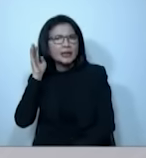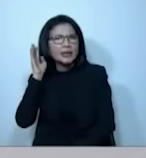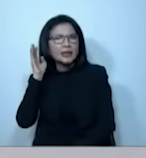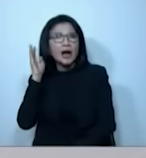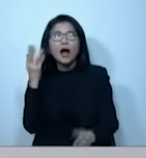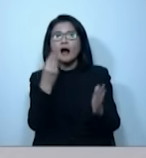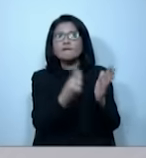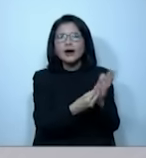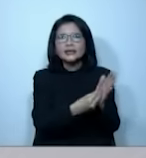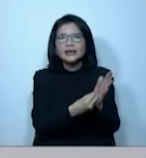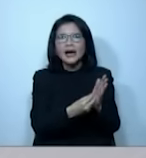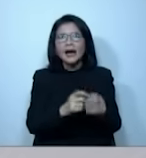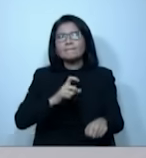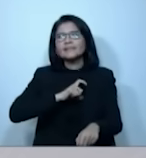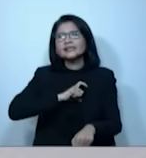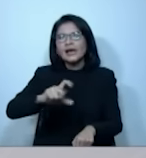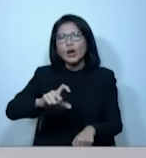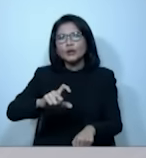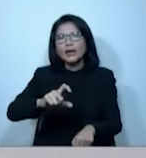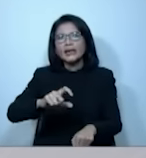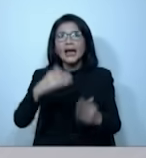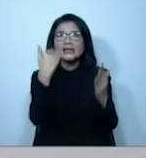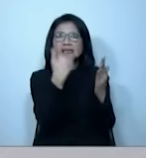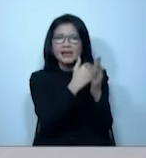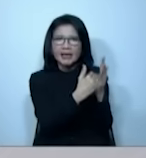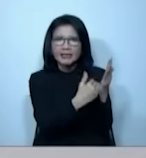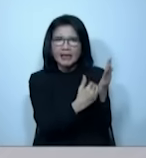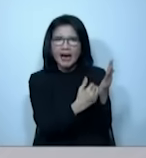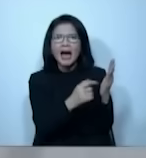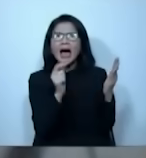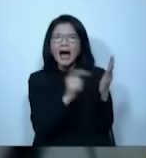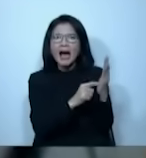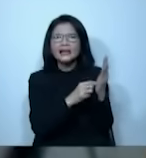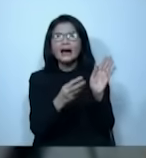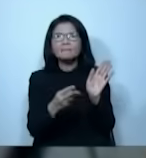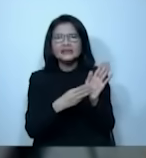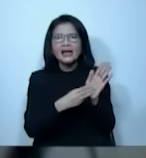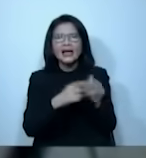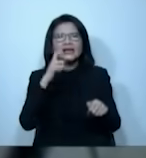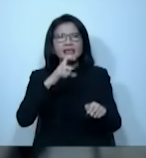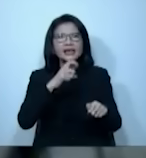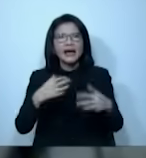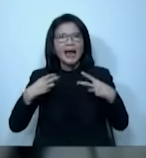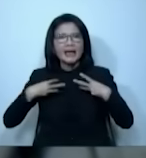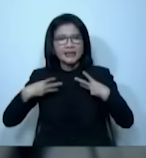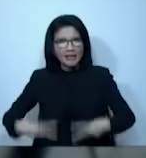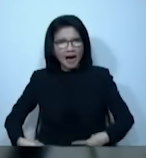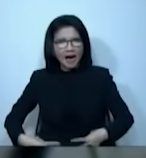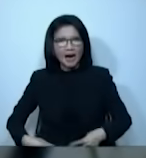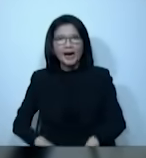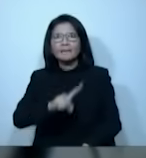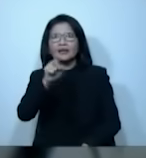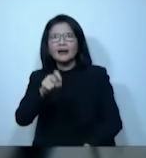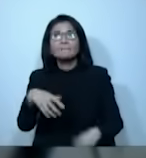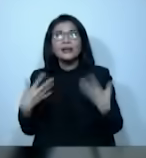ternyata pencalonan persyaratannya bermasalah secara etika pertanyaan saya apa apa